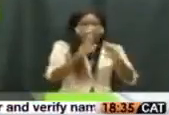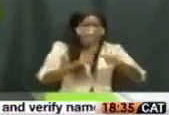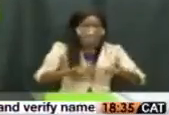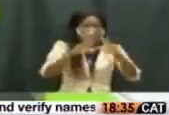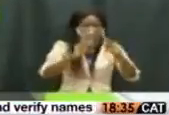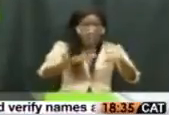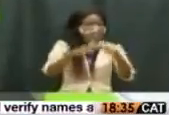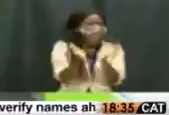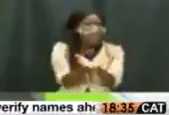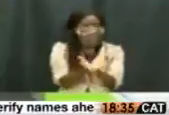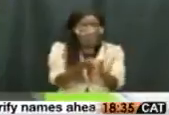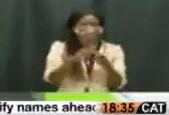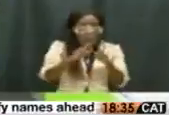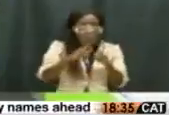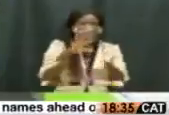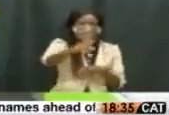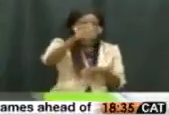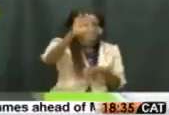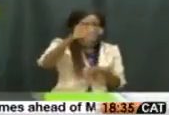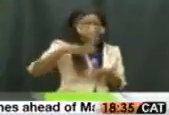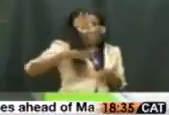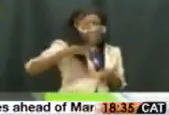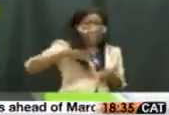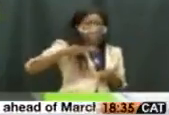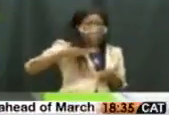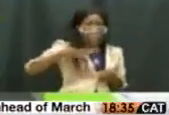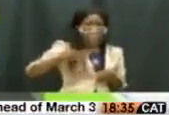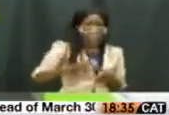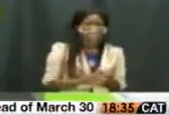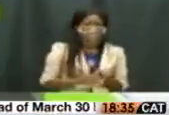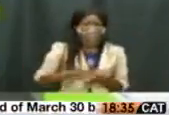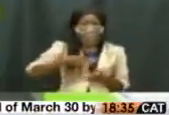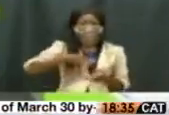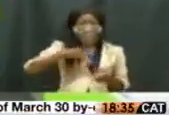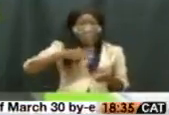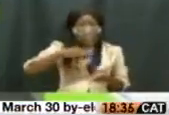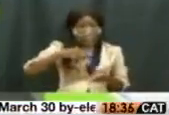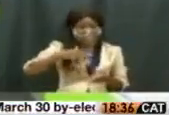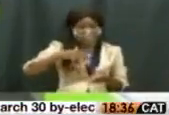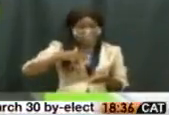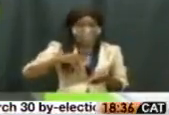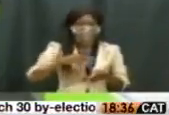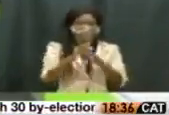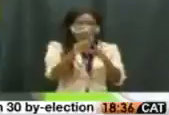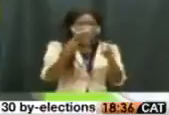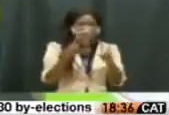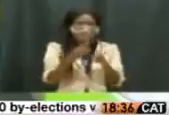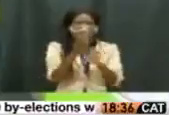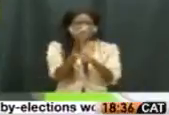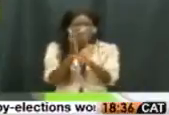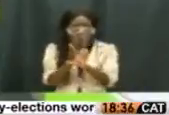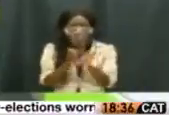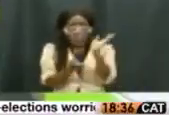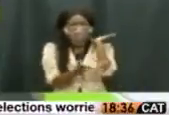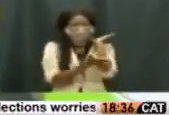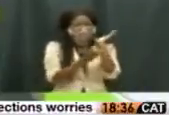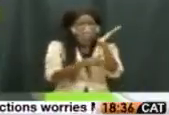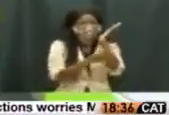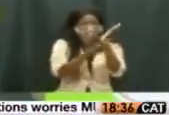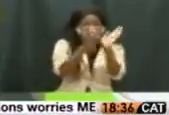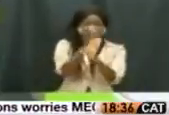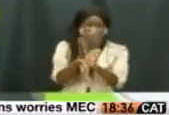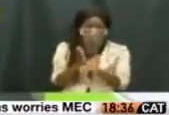muzi wina uliwonse tindi mavolunteer amenewa mavolunteer amenewa amayenda ngati ntchembere za ndonda amapita ndithu